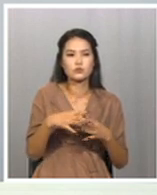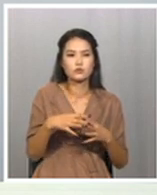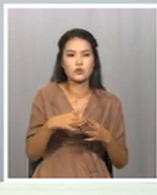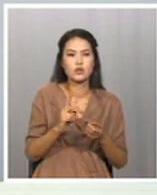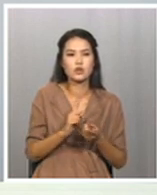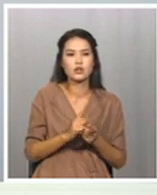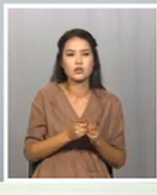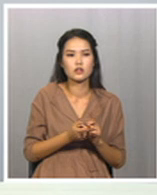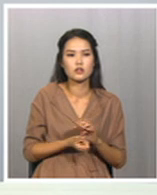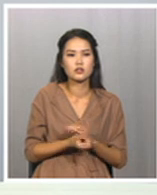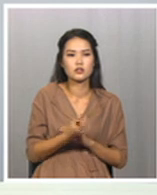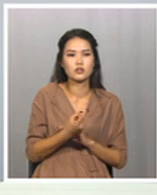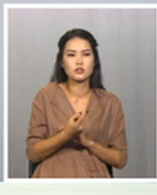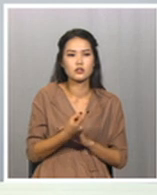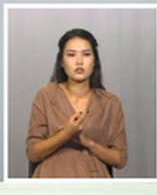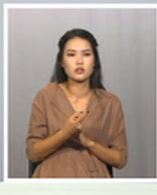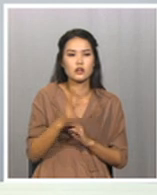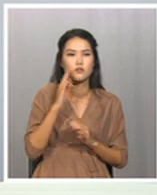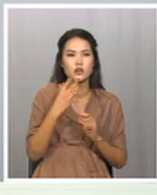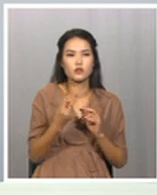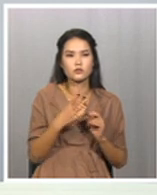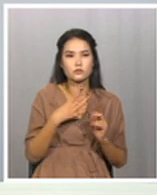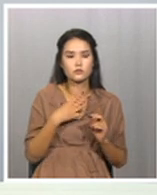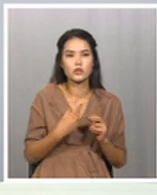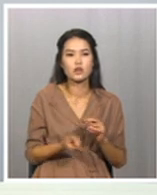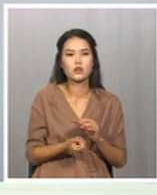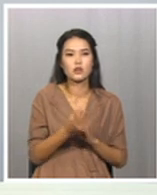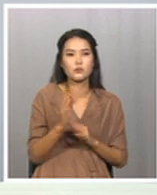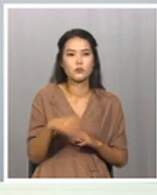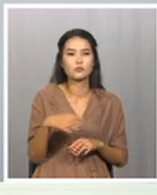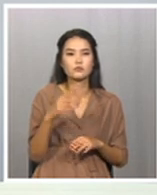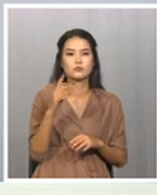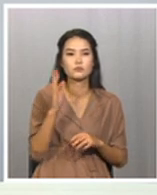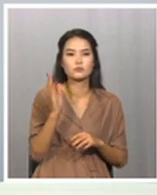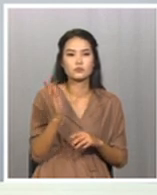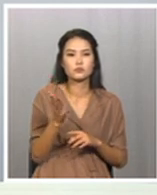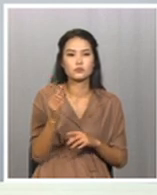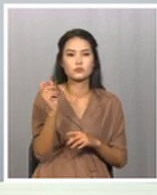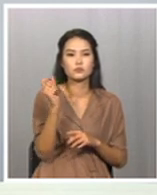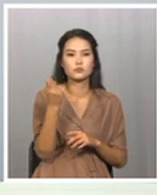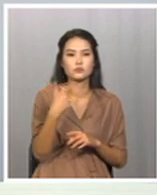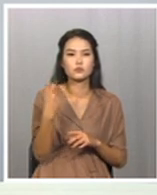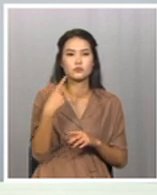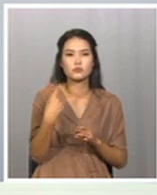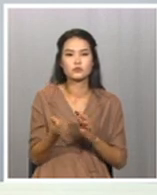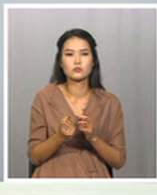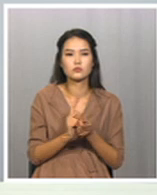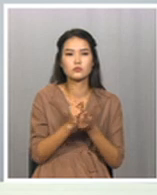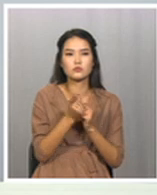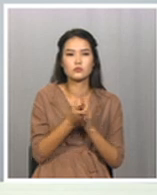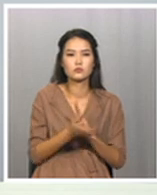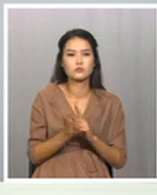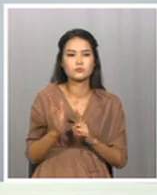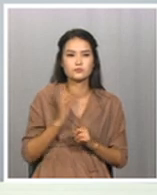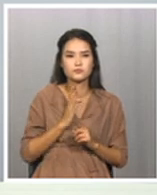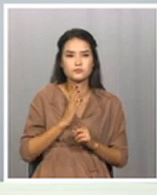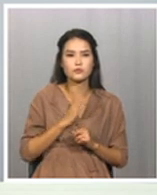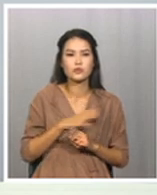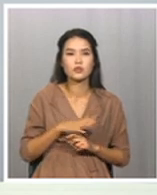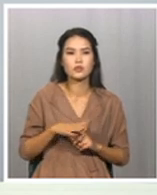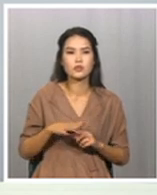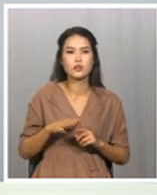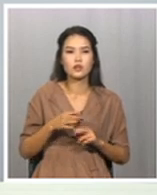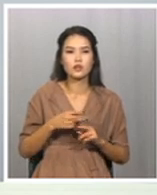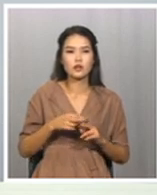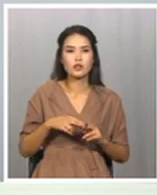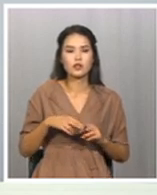нәтижесінде бізде мыс сульфаты көгілдір түсті тұнба пайда болды. Бұдан қорытынды шығаратын болсақ, балалар, яғни